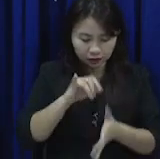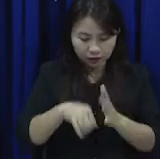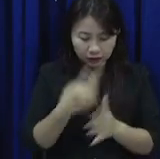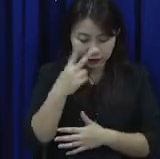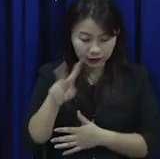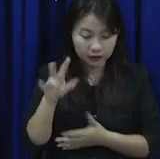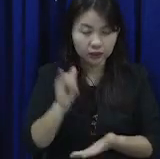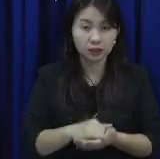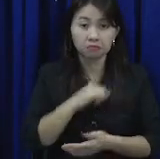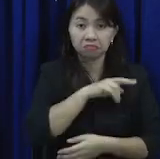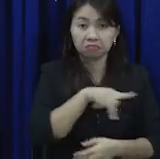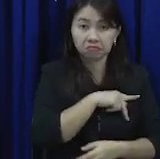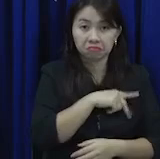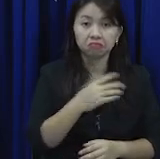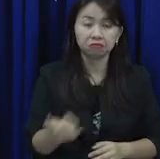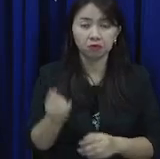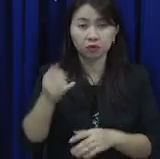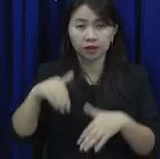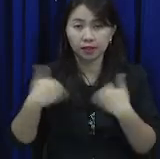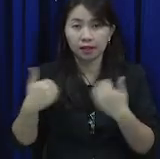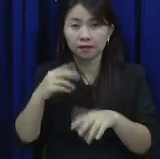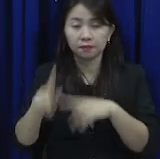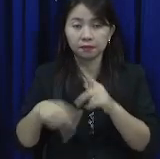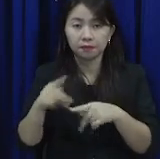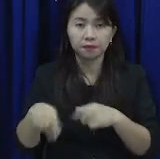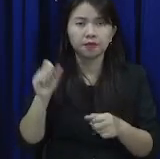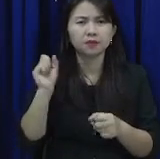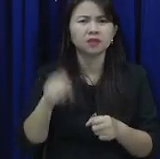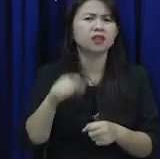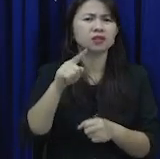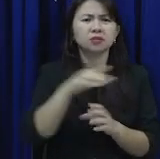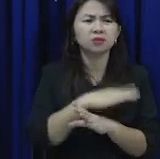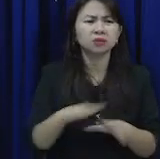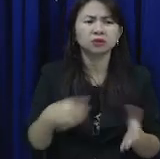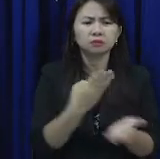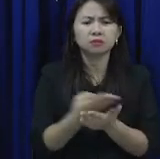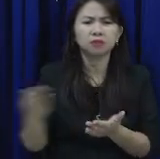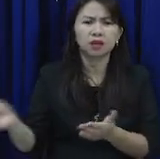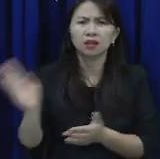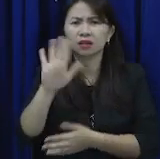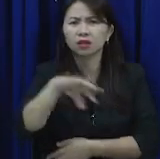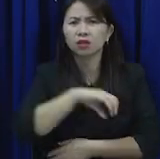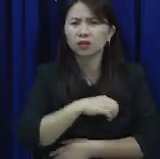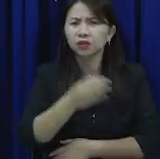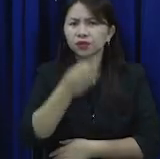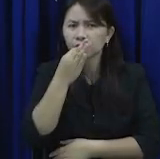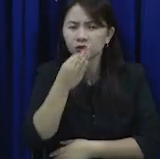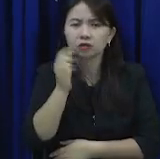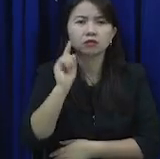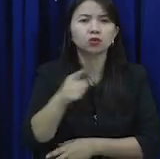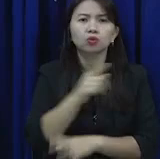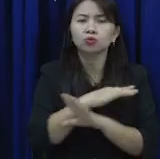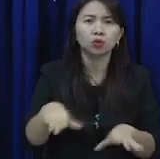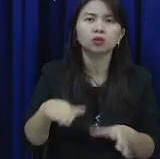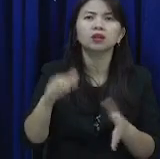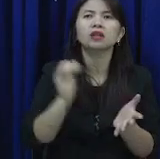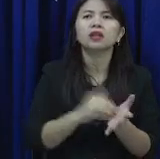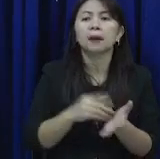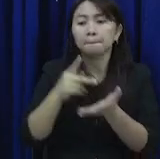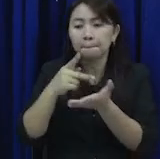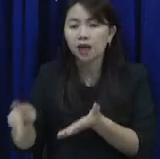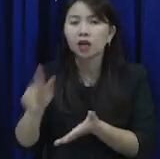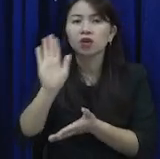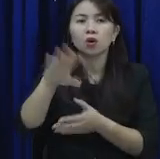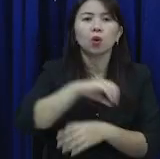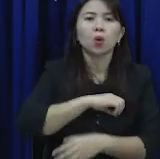kabataan ngayon pambihira hindi pa rin naman ikaw ang bumibili ng pagkain ninyo Yeah hindi pa rin naman ikaw nagbabayad ng